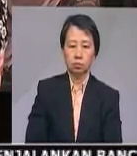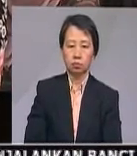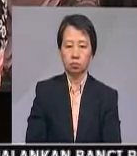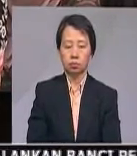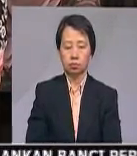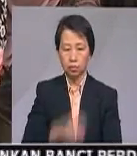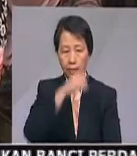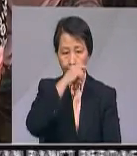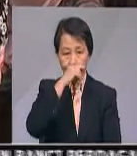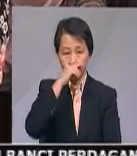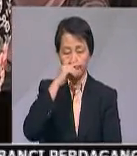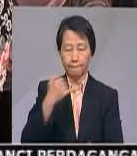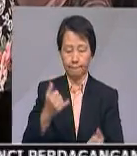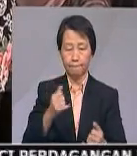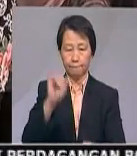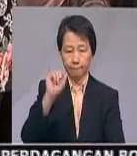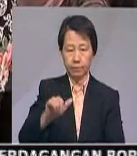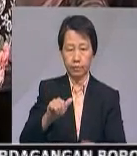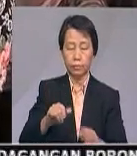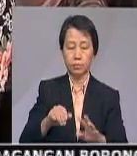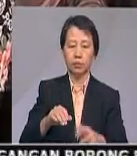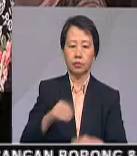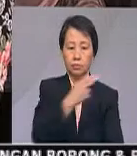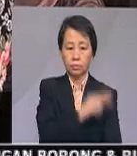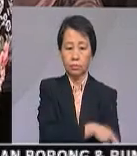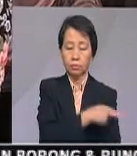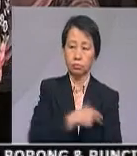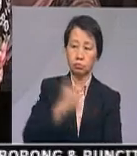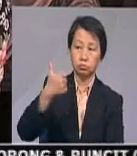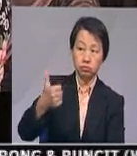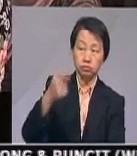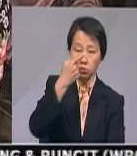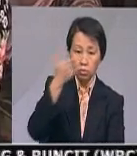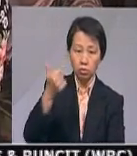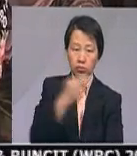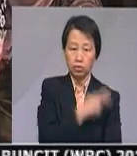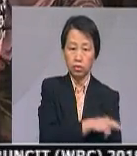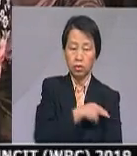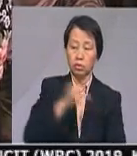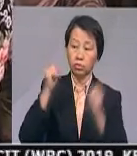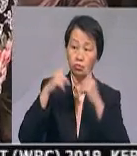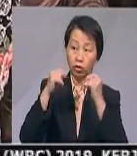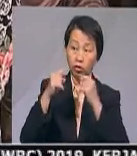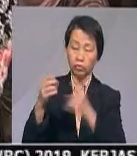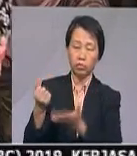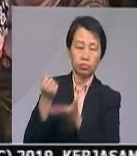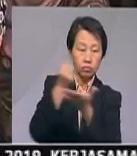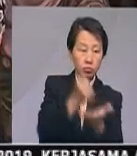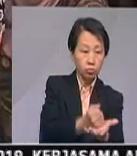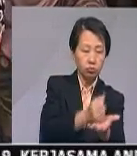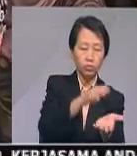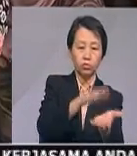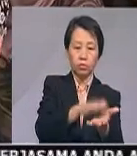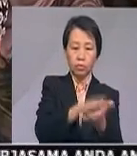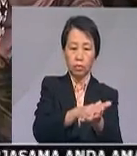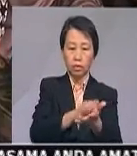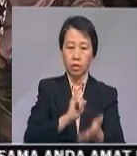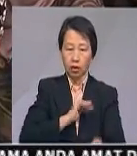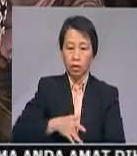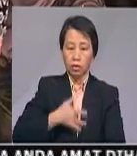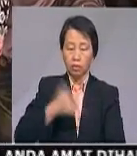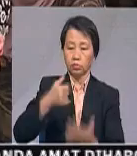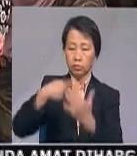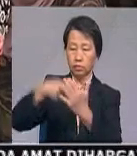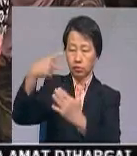Program ini memang amat baguslah sebab ini penglibatan daripada pihak swasta kepada pihak sekolah kan. Okay, jadi saya rasa memang